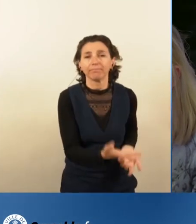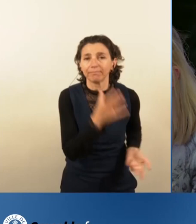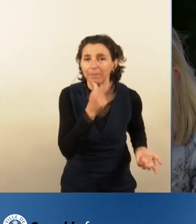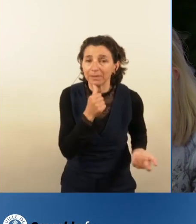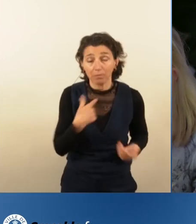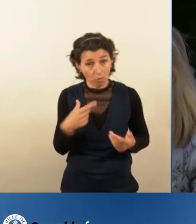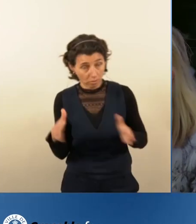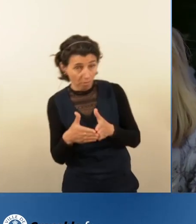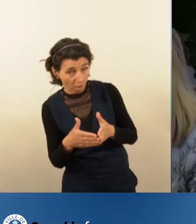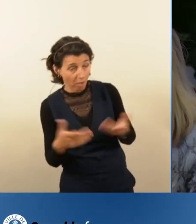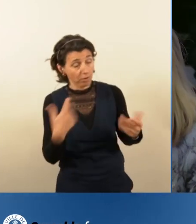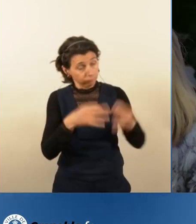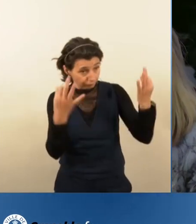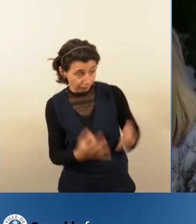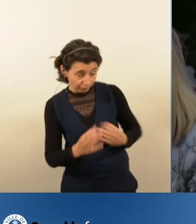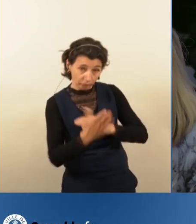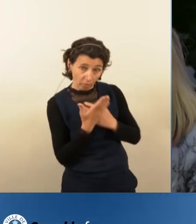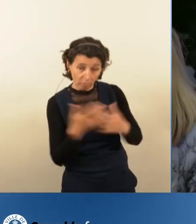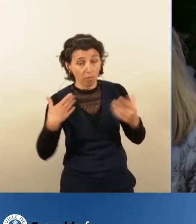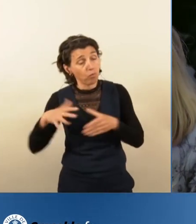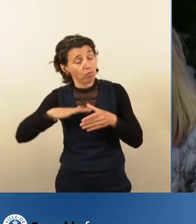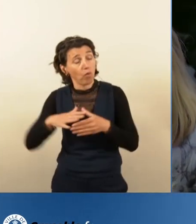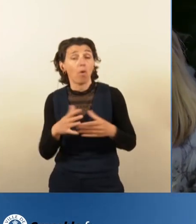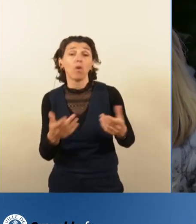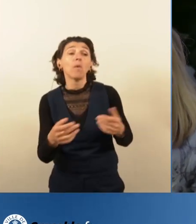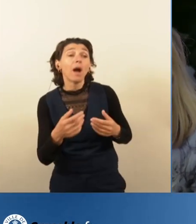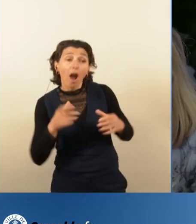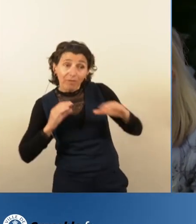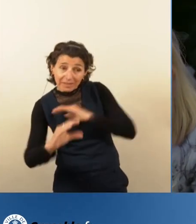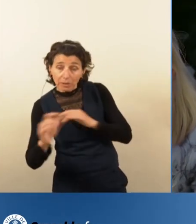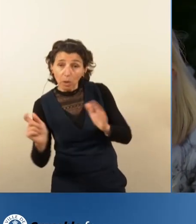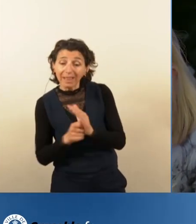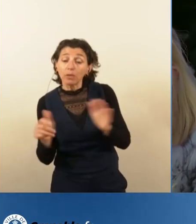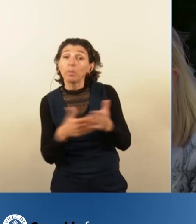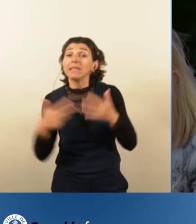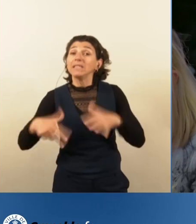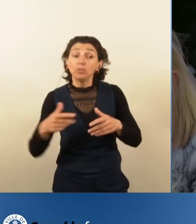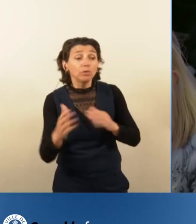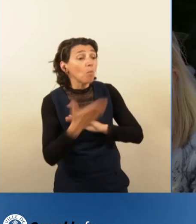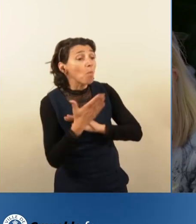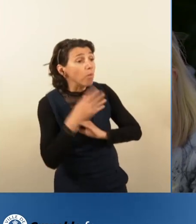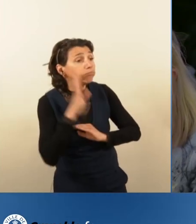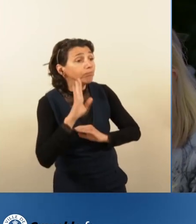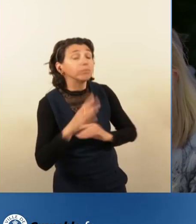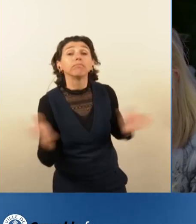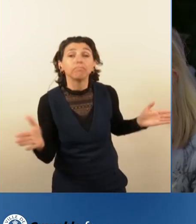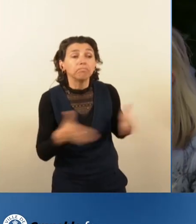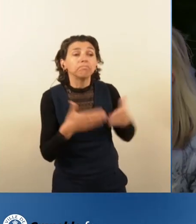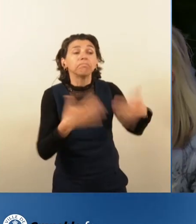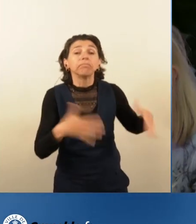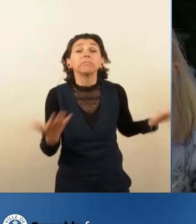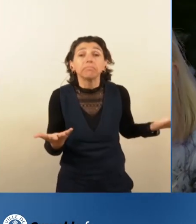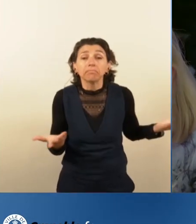Comptes sur la programmation des investissements qu'elle vous demandait en 2018 et pour aller dans le sens de Monsieur